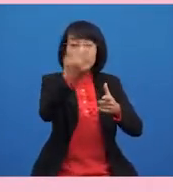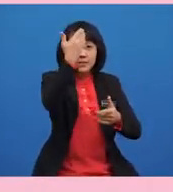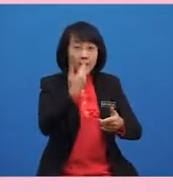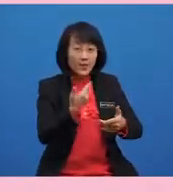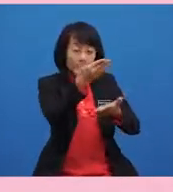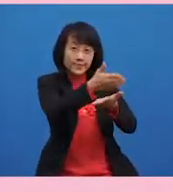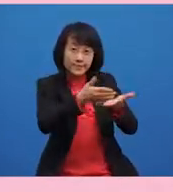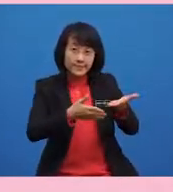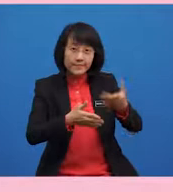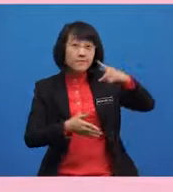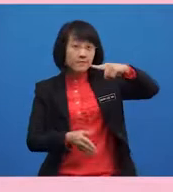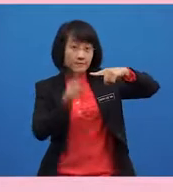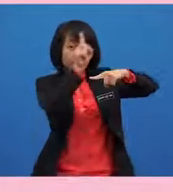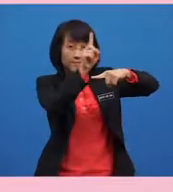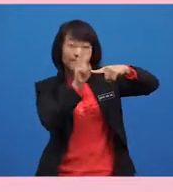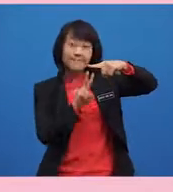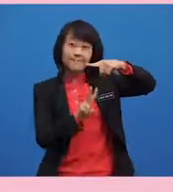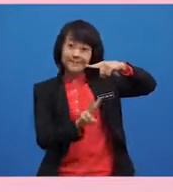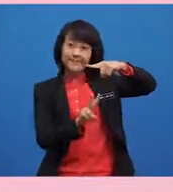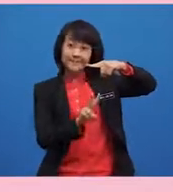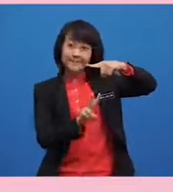separuh dan 1/2?